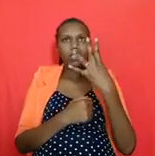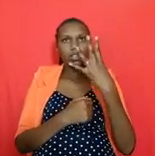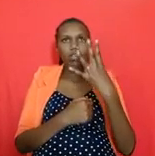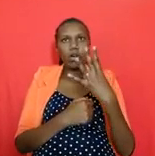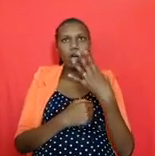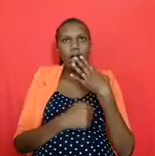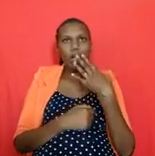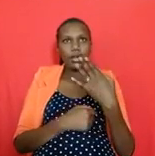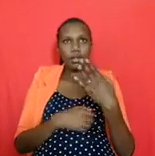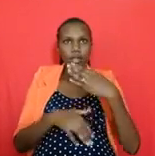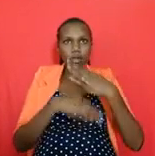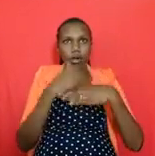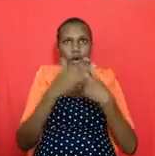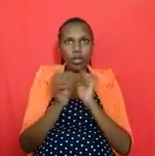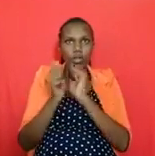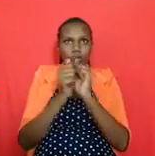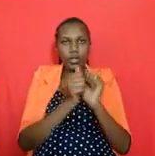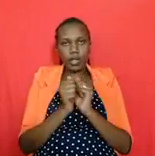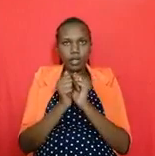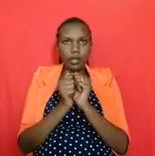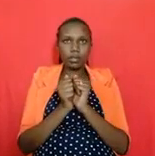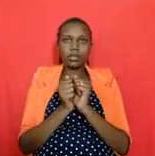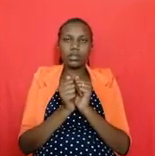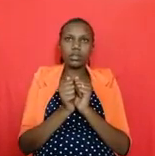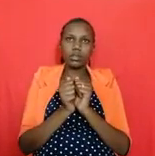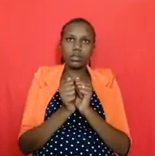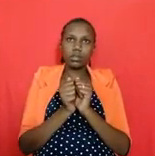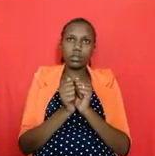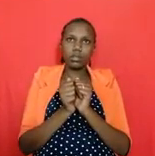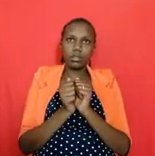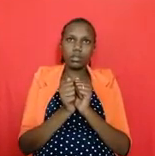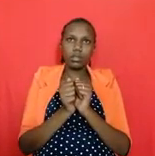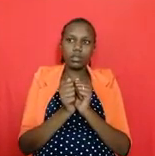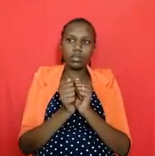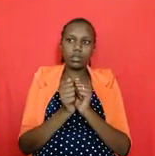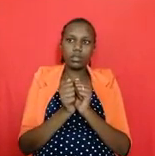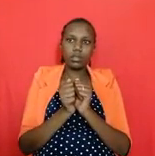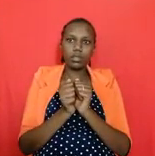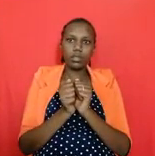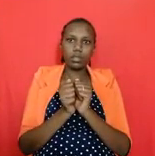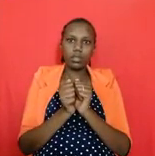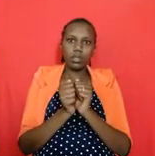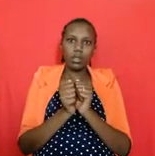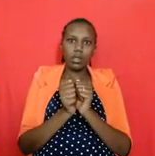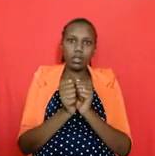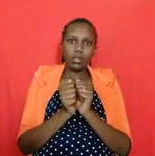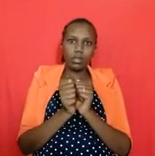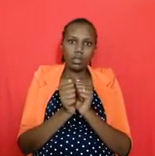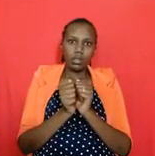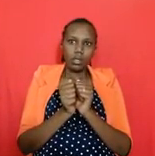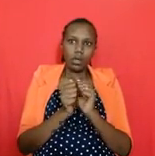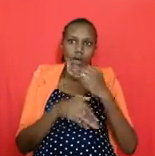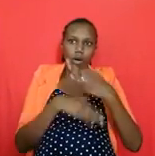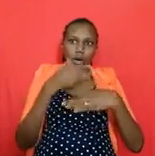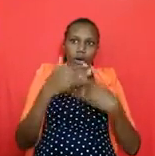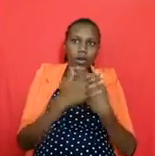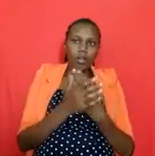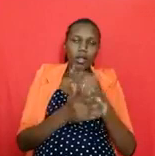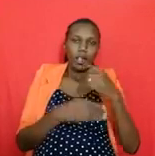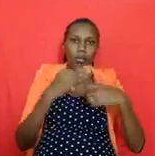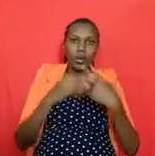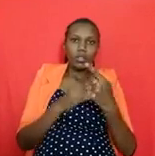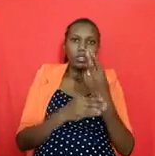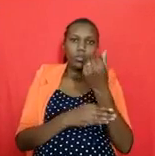83,024 siaturaniryo siothe siaturaniryo siothe besa iria murahothirire iria ikoni